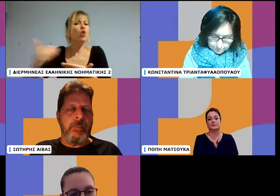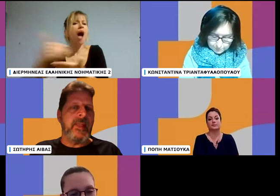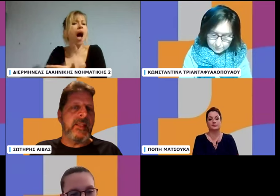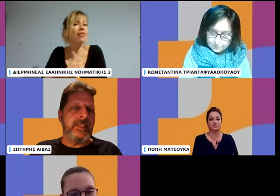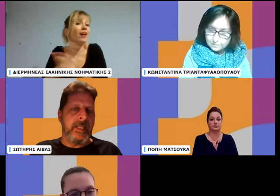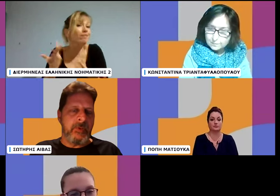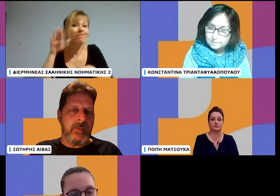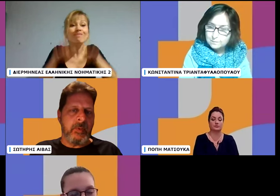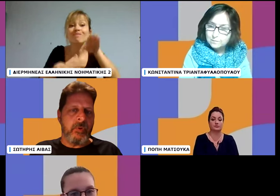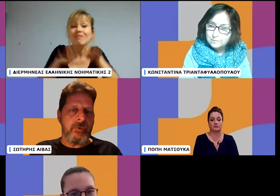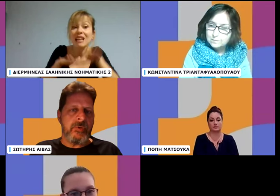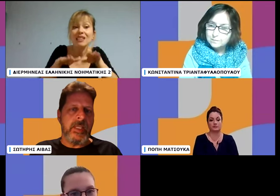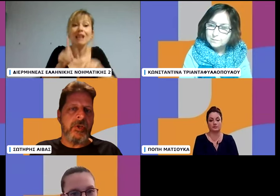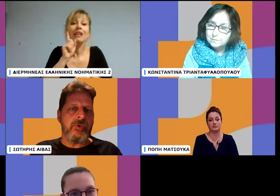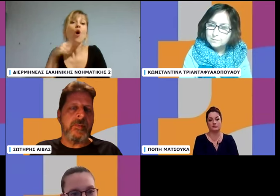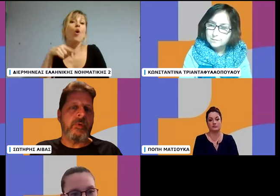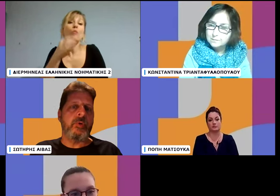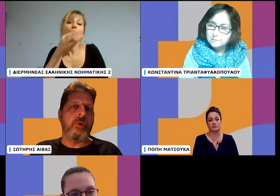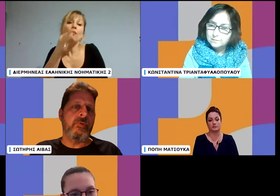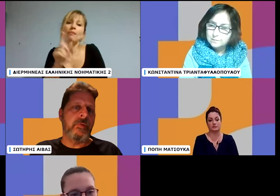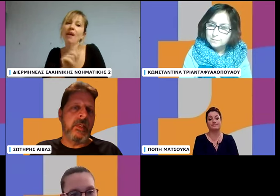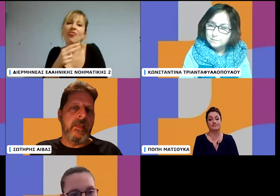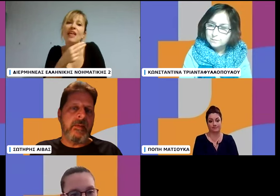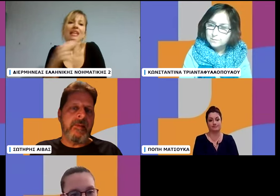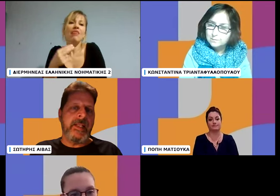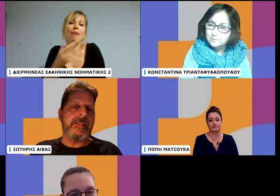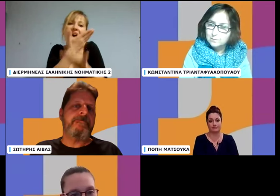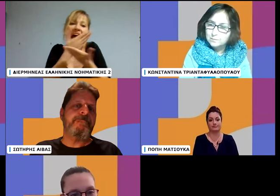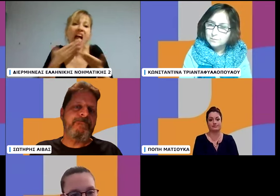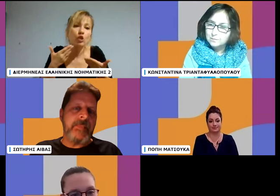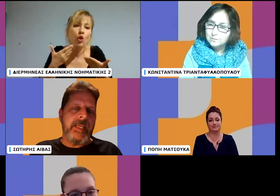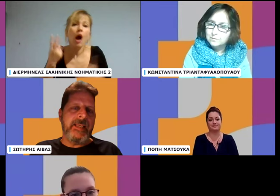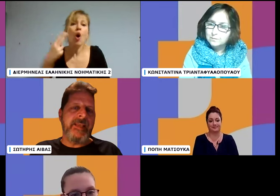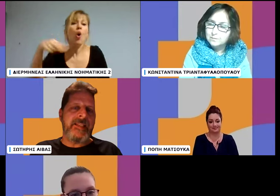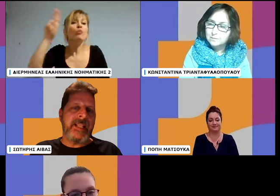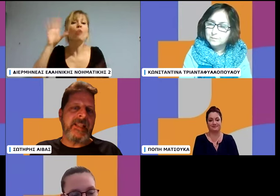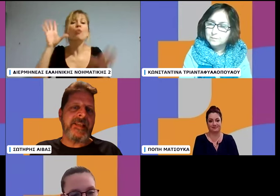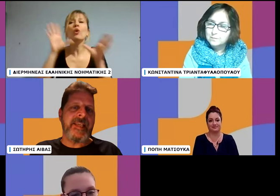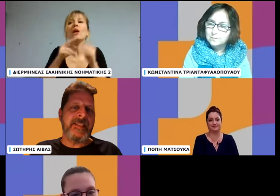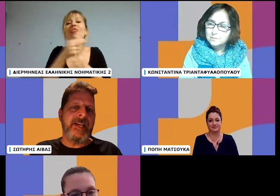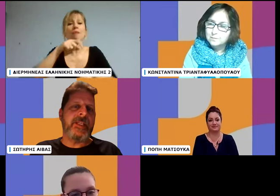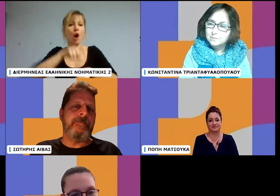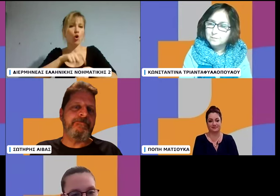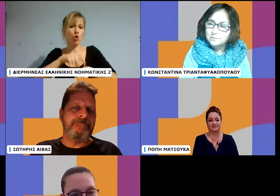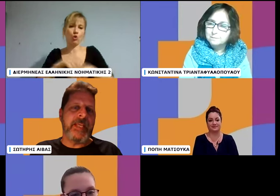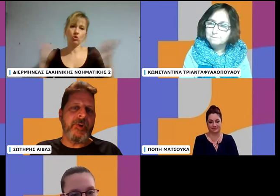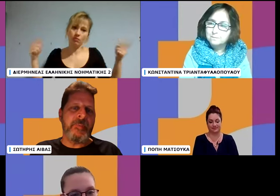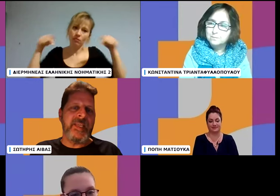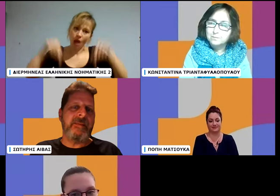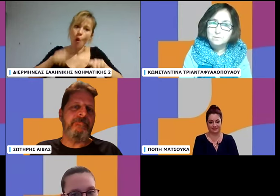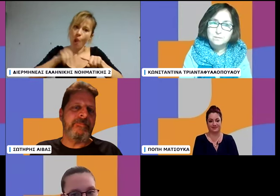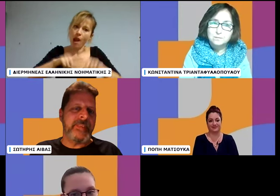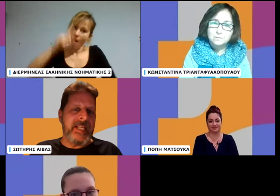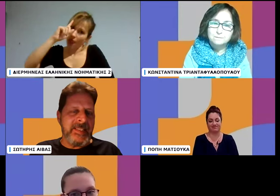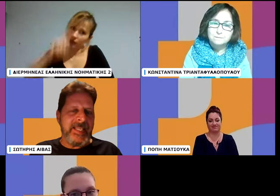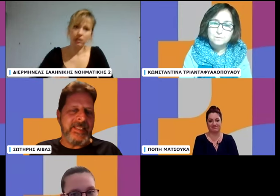η Πόπη, δεν είναι το θέμα του κόστους, είναι κυρίως το θέμα του χρόνου. Δηλαδή λες ειδικά στην Ελλάδα ξεκινάω και έχω